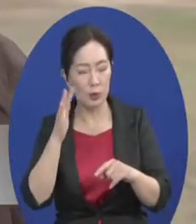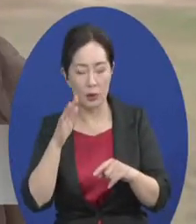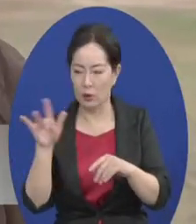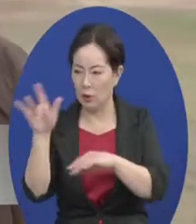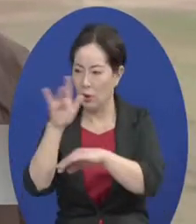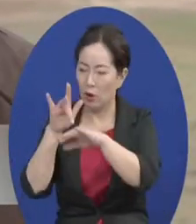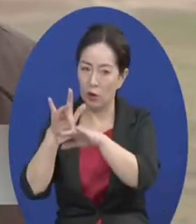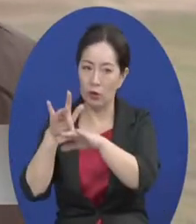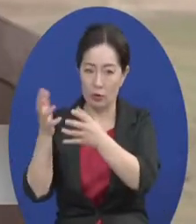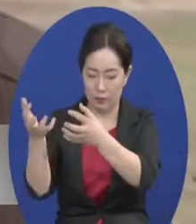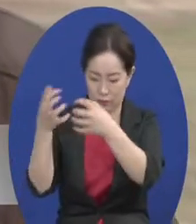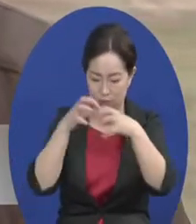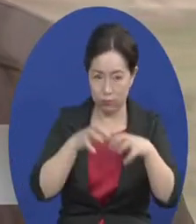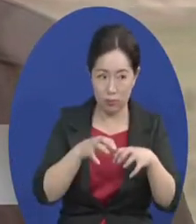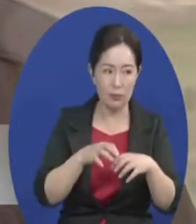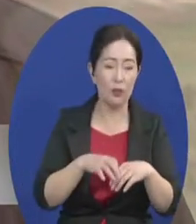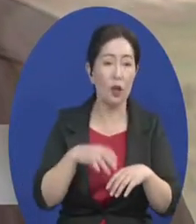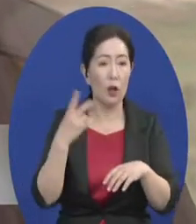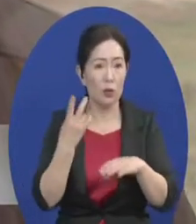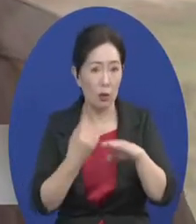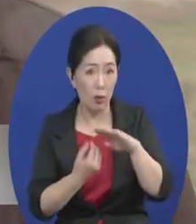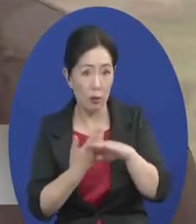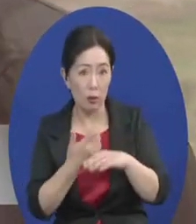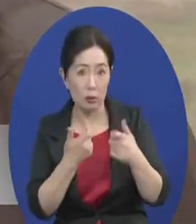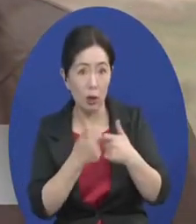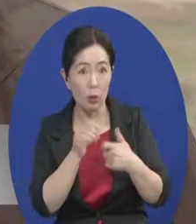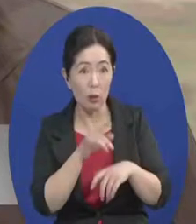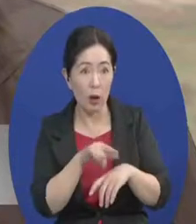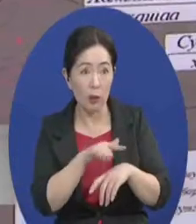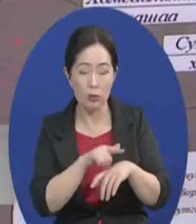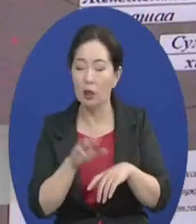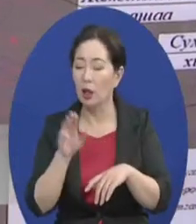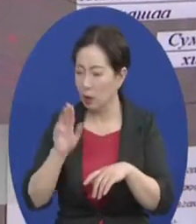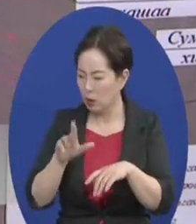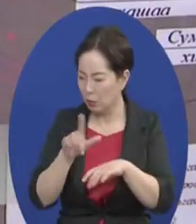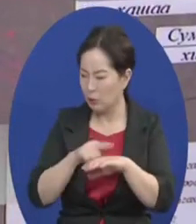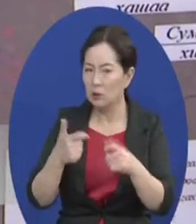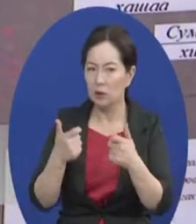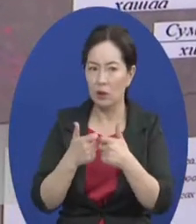төвд наашин төвлөрүүлнэ. Хүнсний ногоо тарихад хамгийн тохиромжтой нь хамгийн тохиромжтой гэдэг.